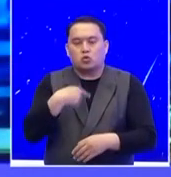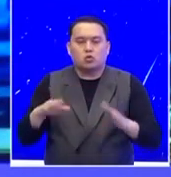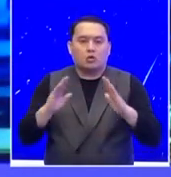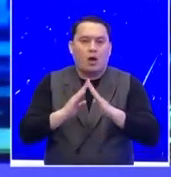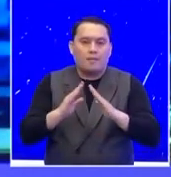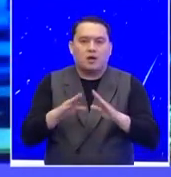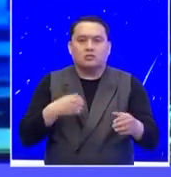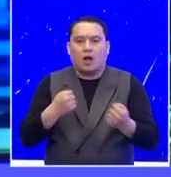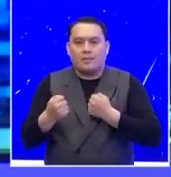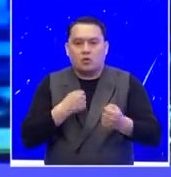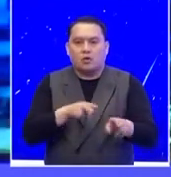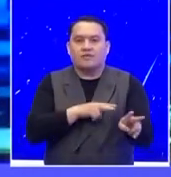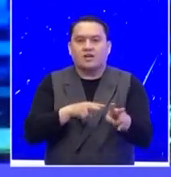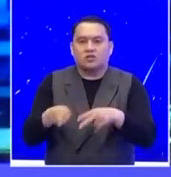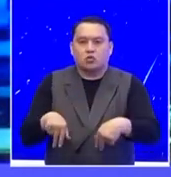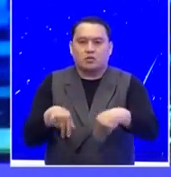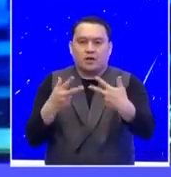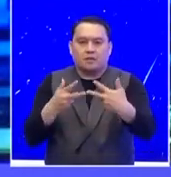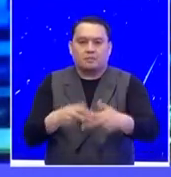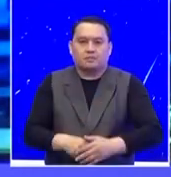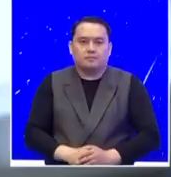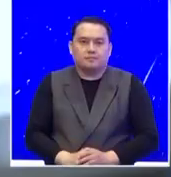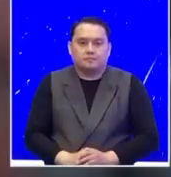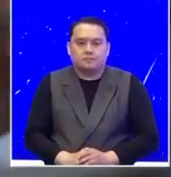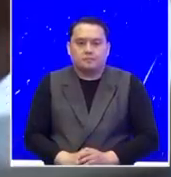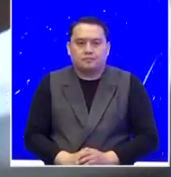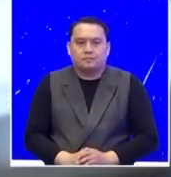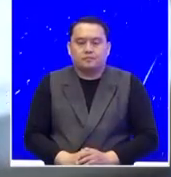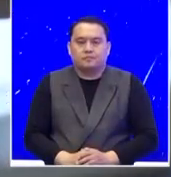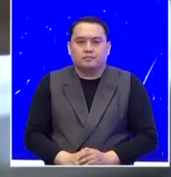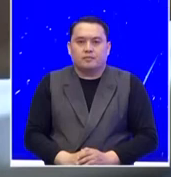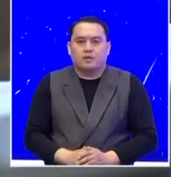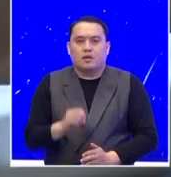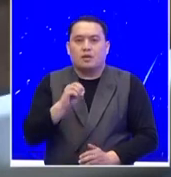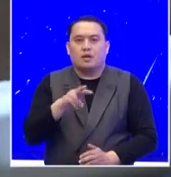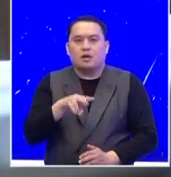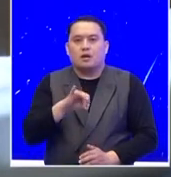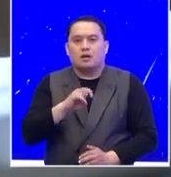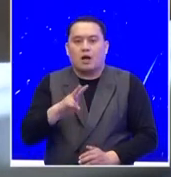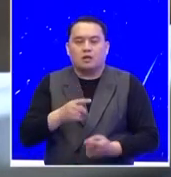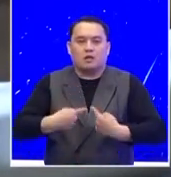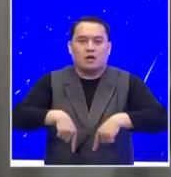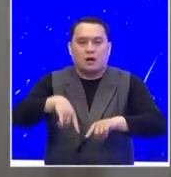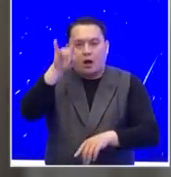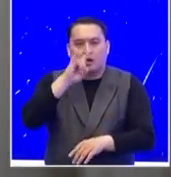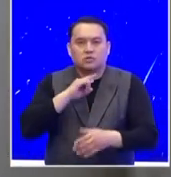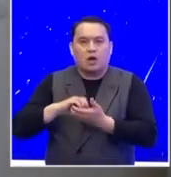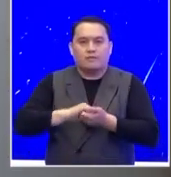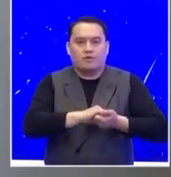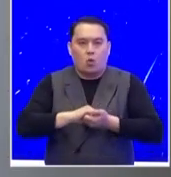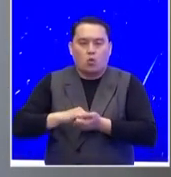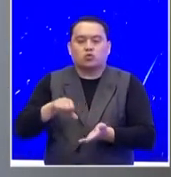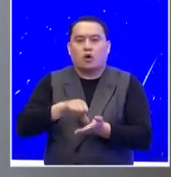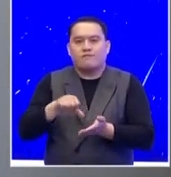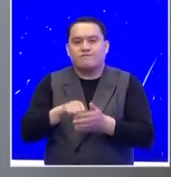силовые нагрузки тренеры контролируют в онлайн-режиме. Ерван Имангалиев возглавляет Одокурганскую федерацию Хазак-Курисе. Большая часть его